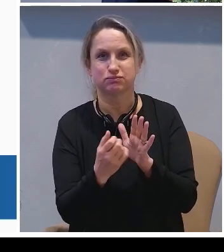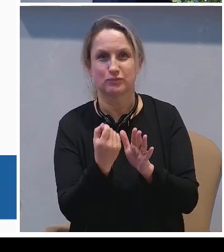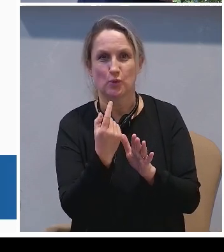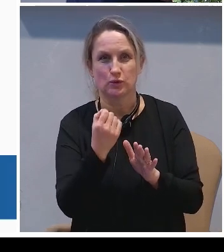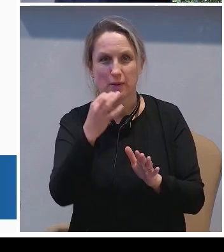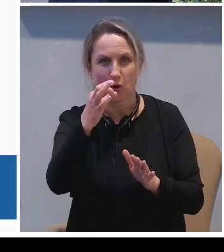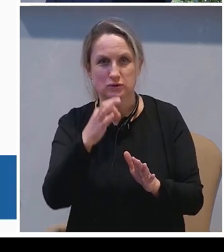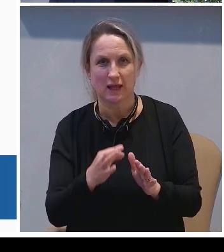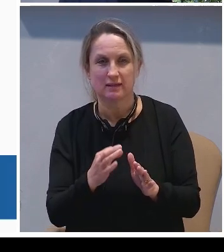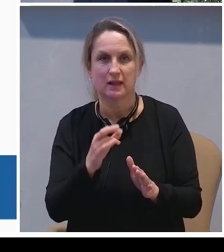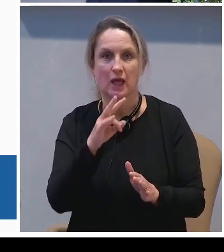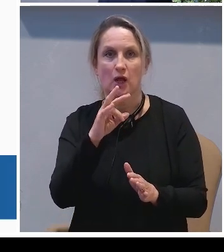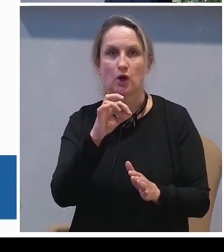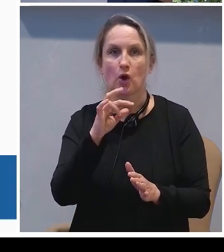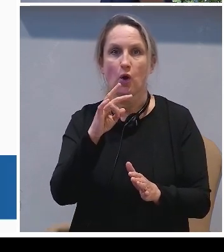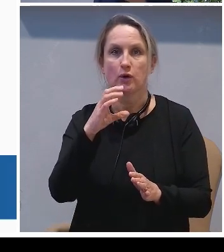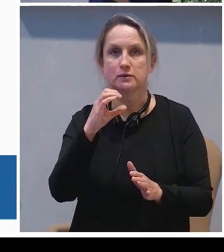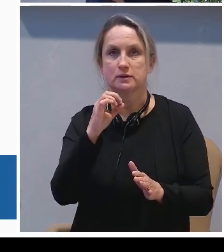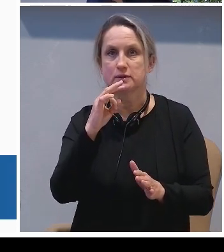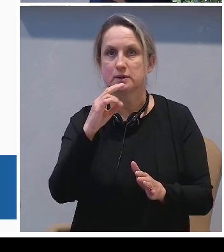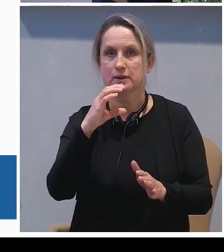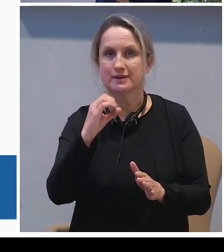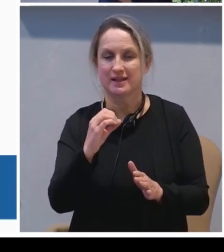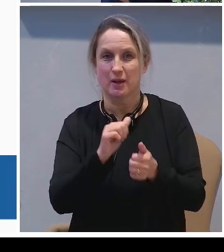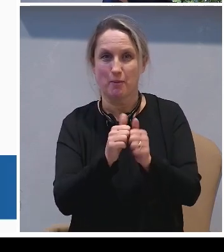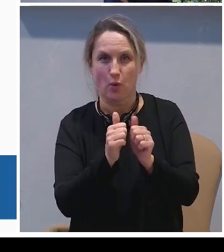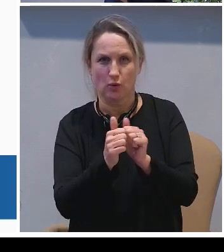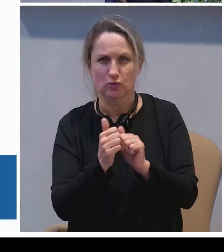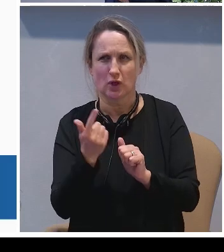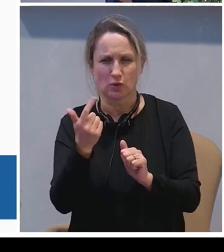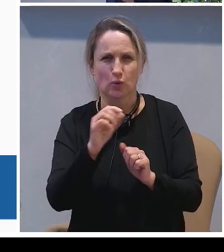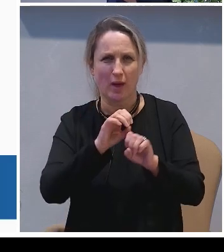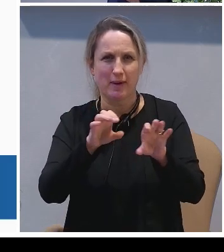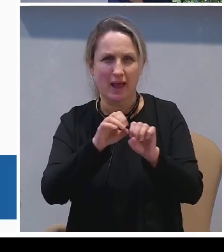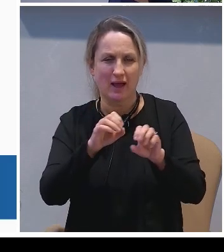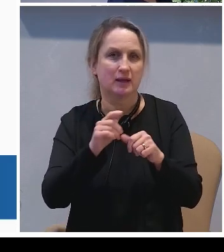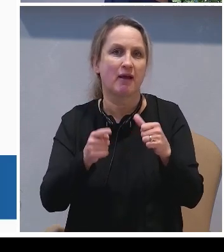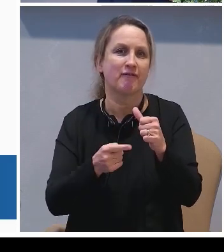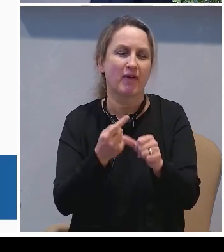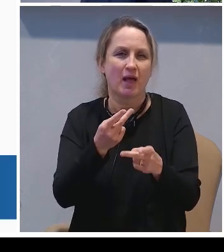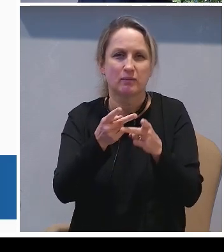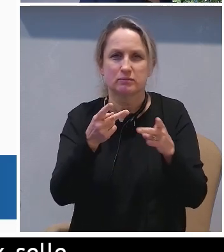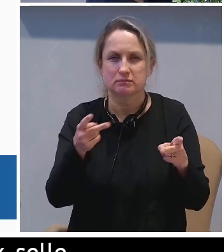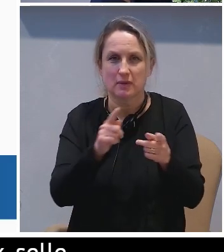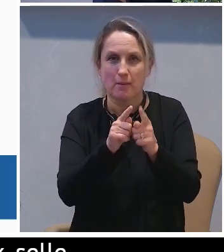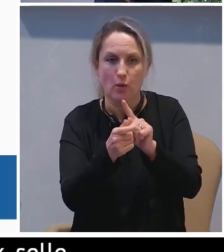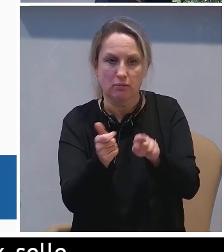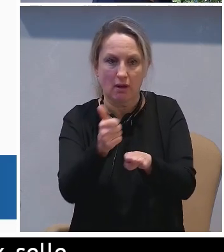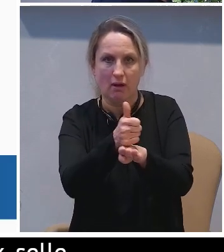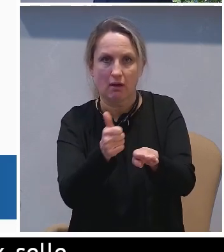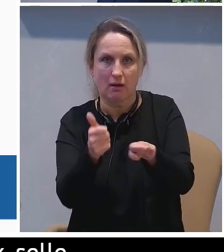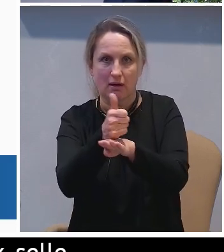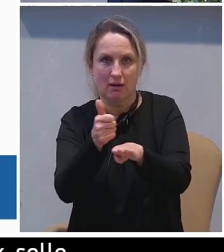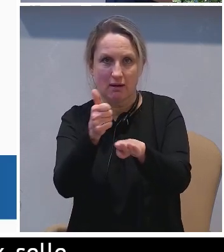nonsense muutused, but millest ma ka kohe räägin, duplications, ja kõikvõimalikud nonsense teised mutations, and asendusmuutused. other mutations can Ja nüüd, kui te also vaatate seda